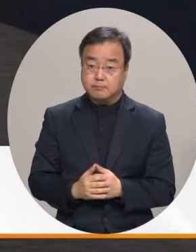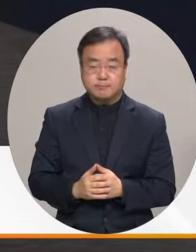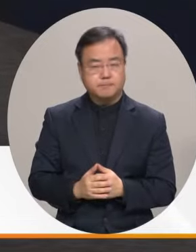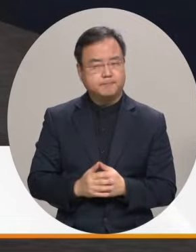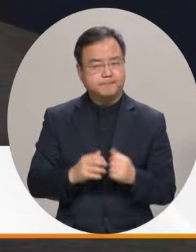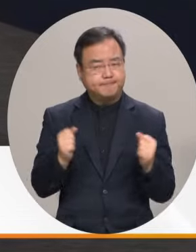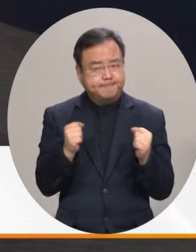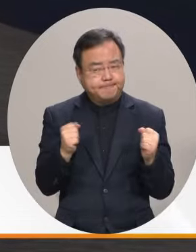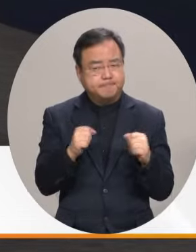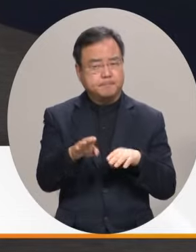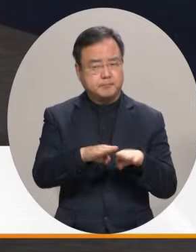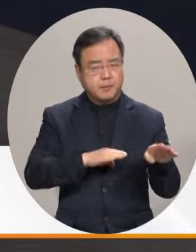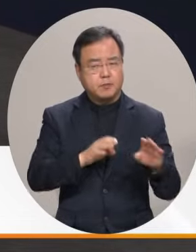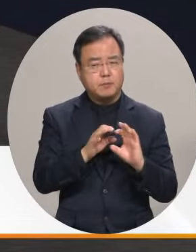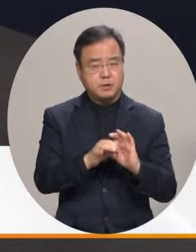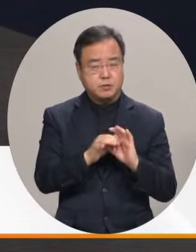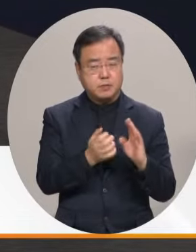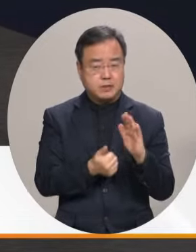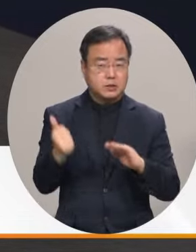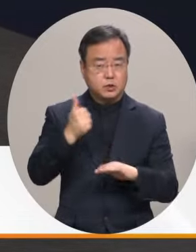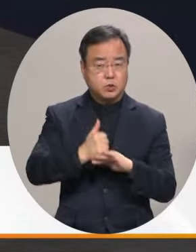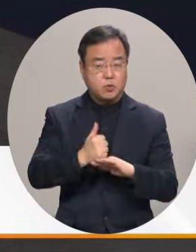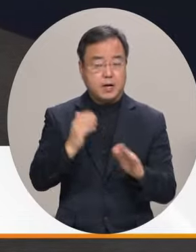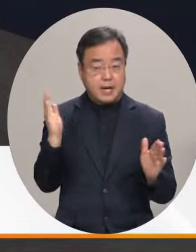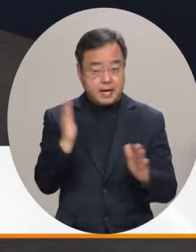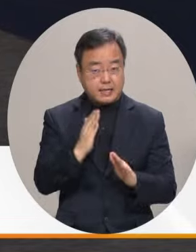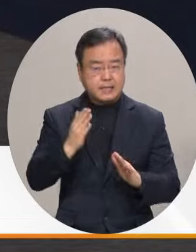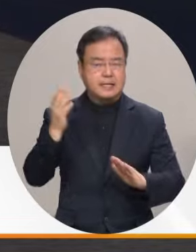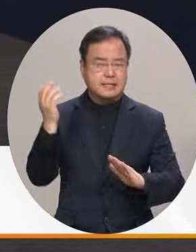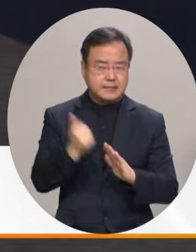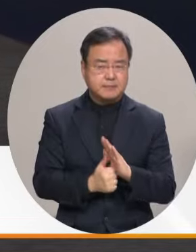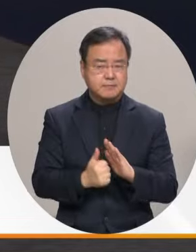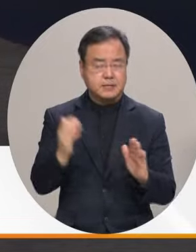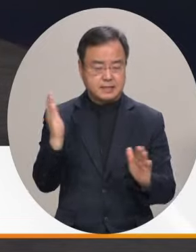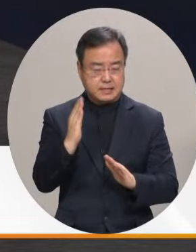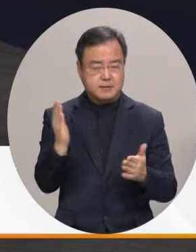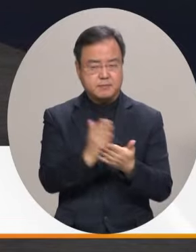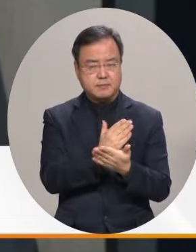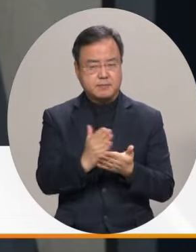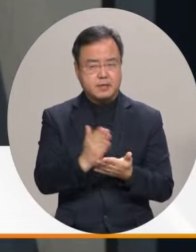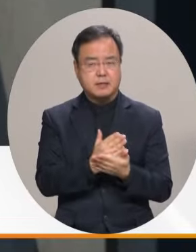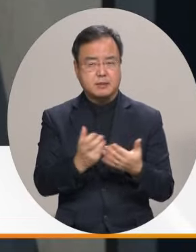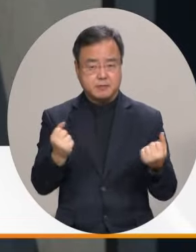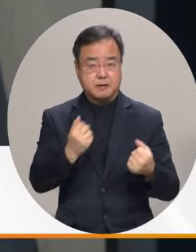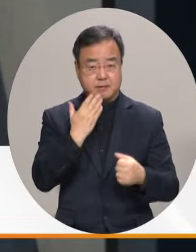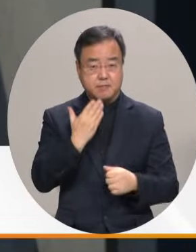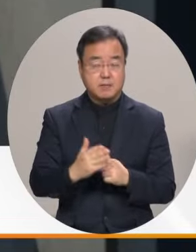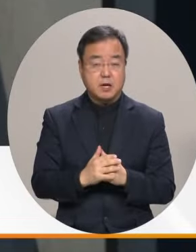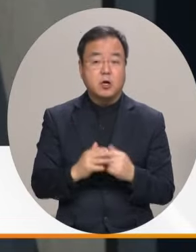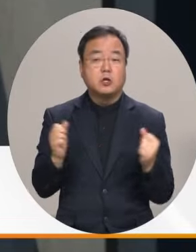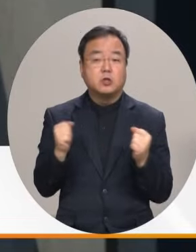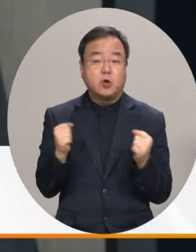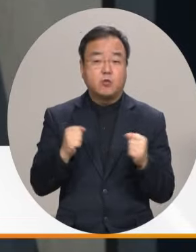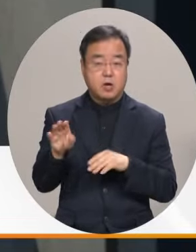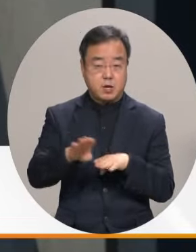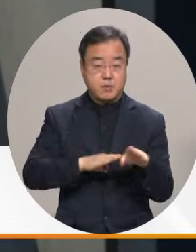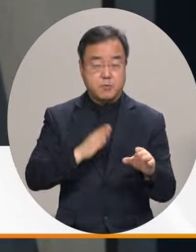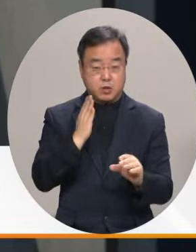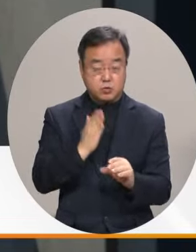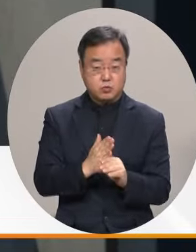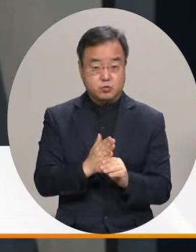겨울방학을 통해서 성공하는 학생과 실패하는 학생이 딱 선명한 선이 있 요 그래서 겨울방학 때지나